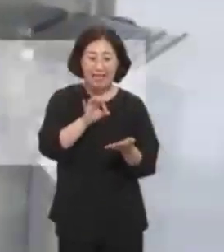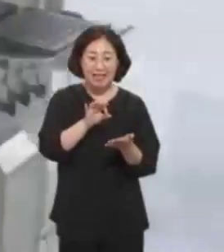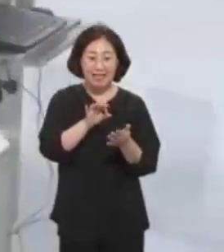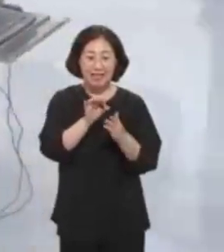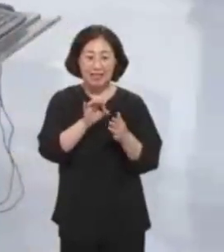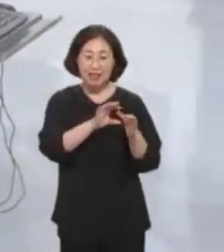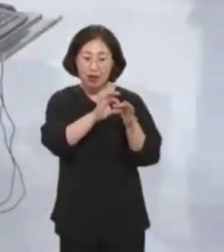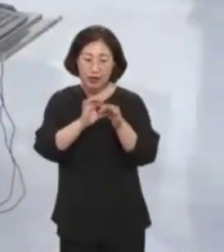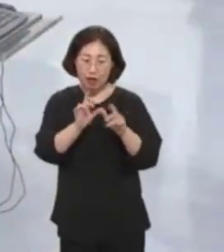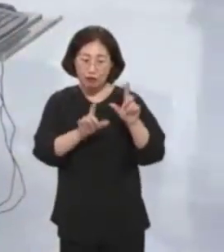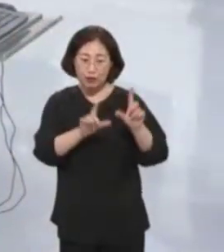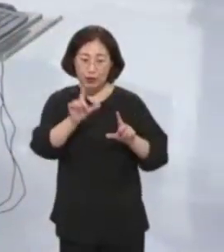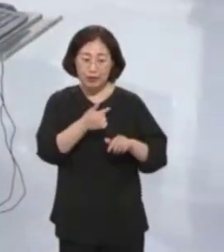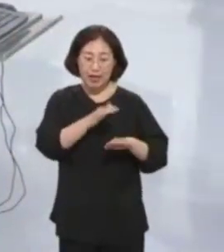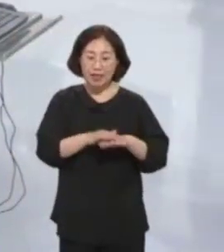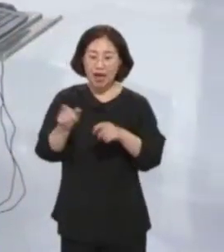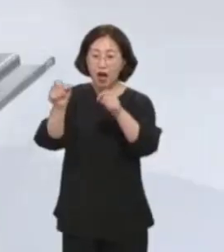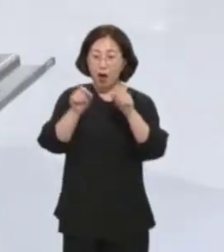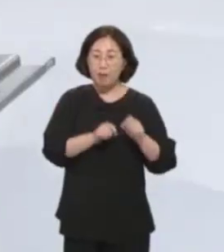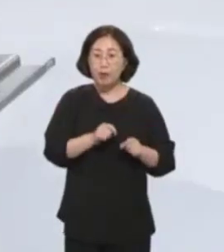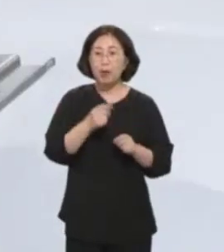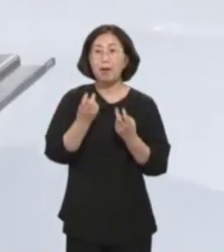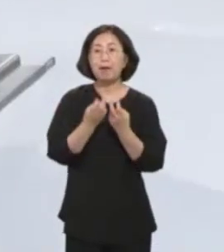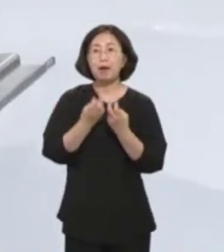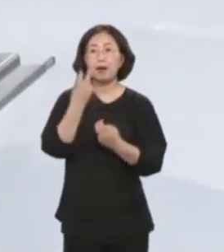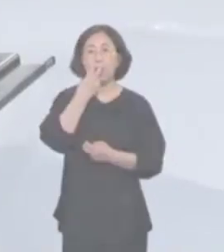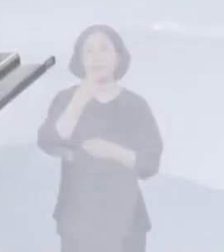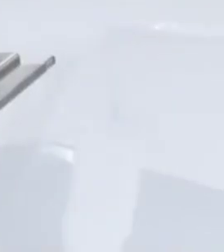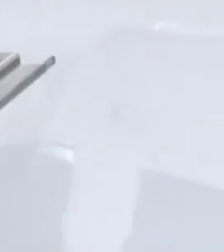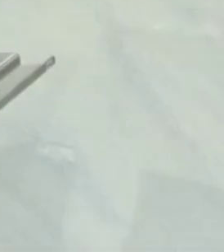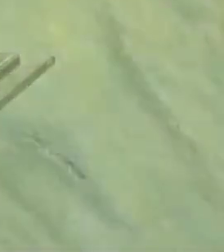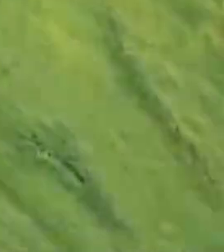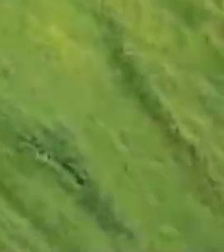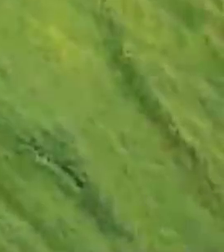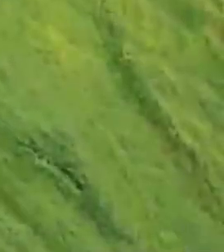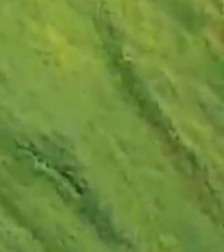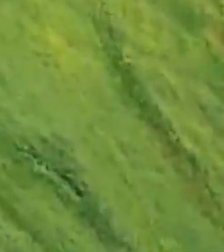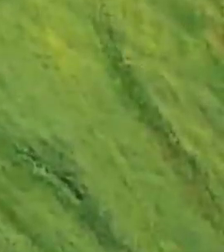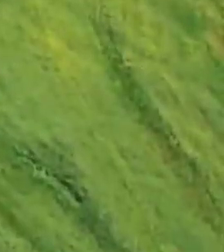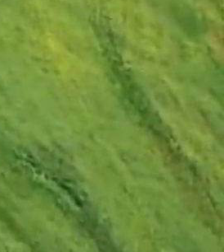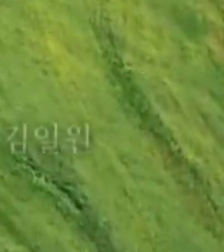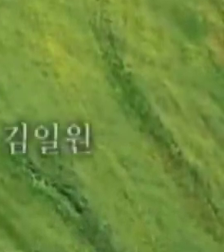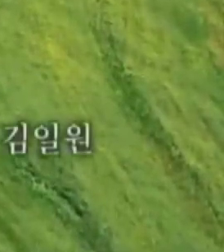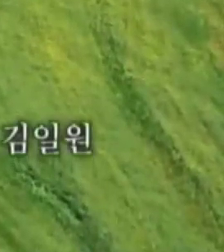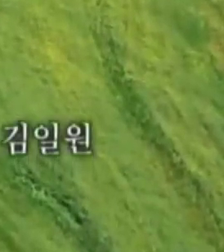생태계에 접목한 방안을 검토하라고 지시했습니다.